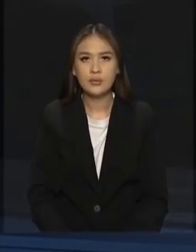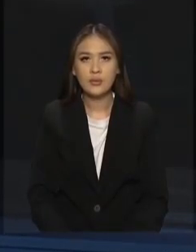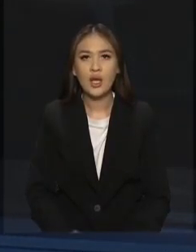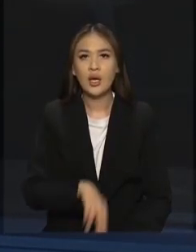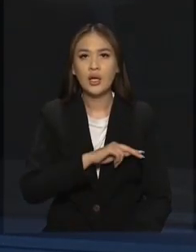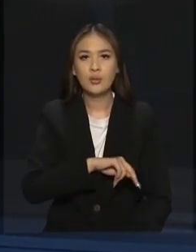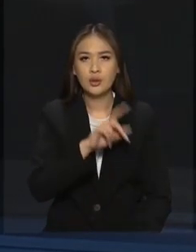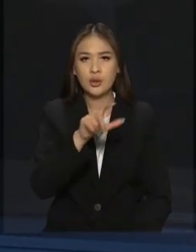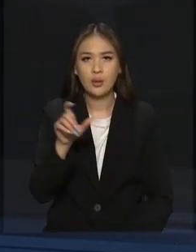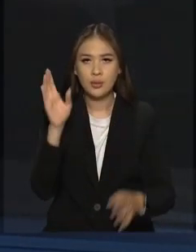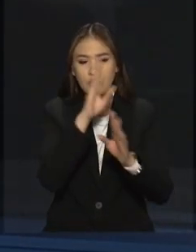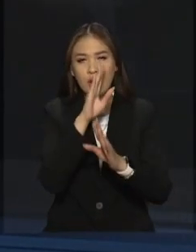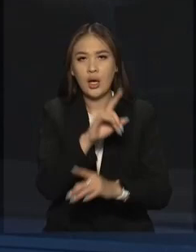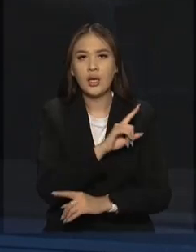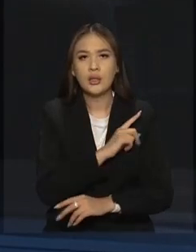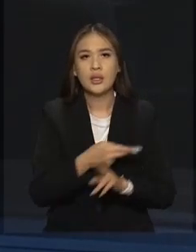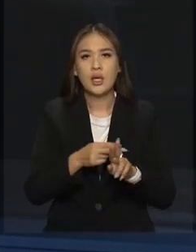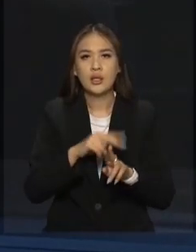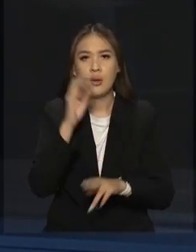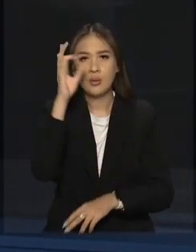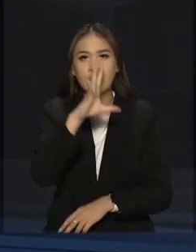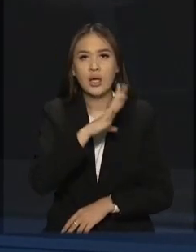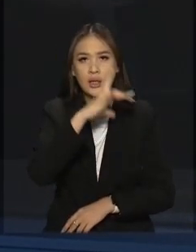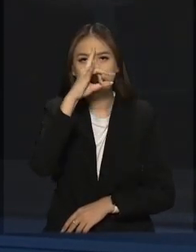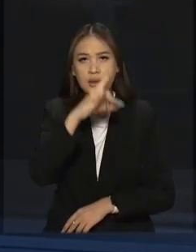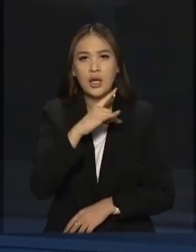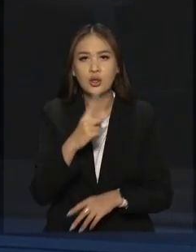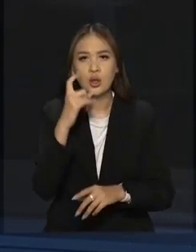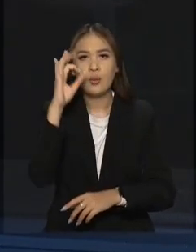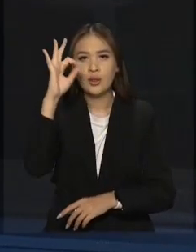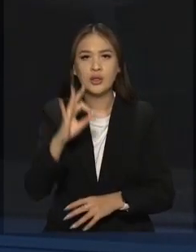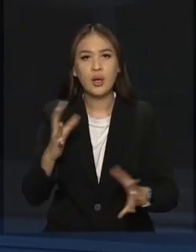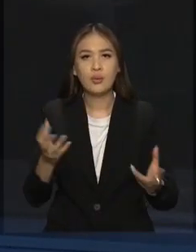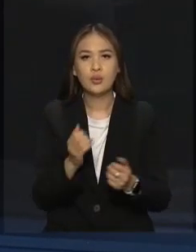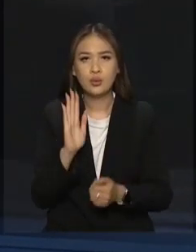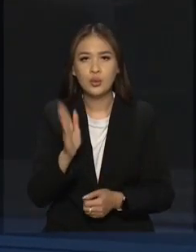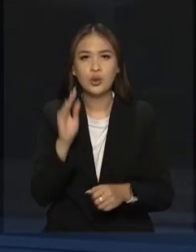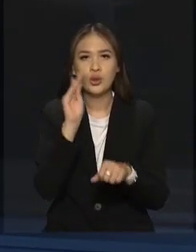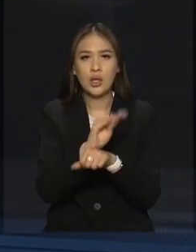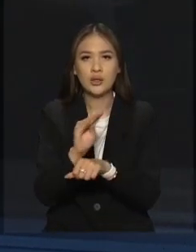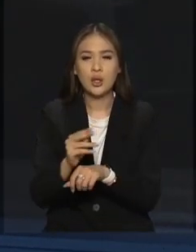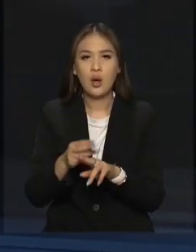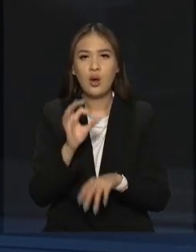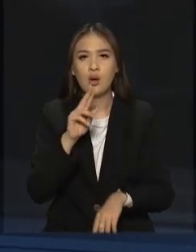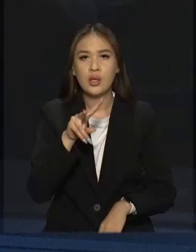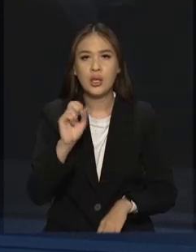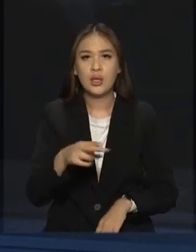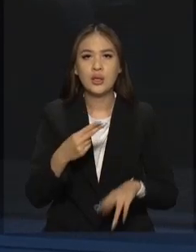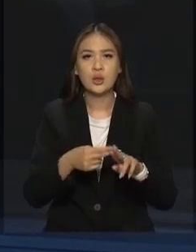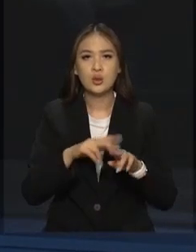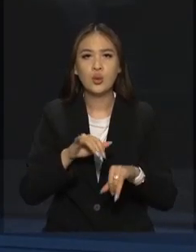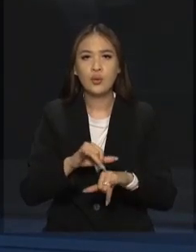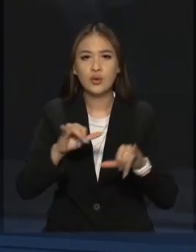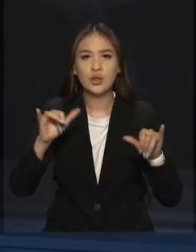работники природоохранных служб Казахстана начнут получать стопроцентную надбавку к должностному окладу с учетом